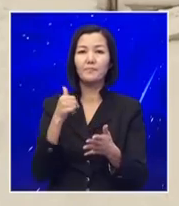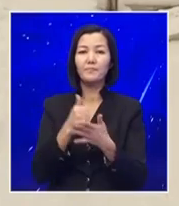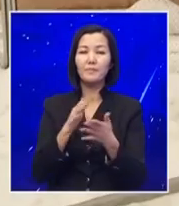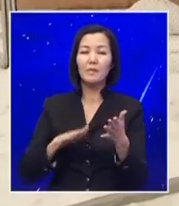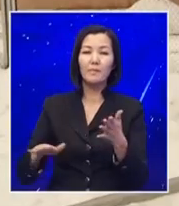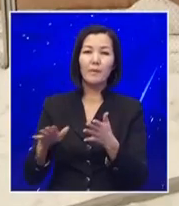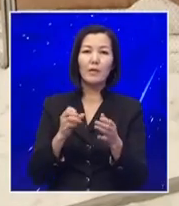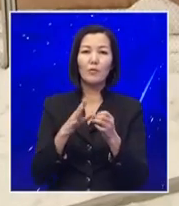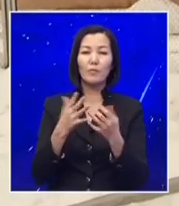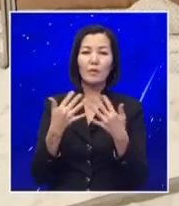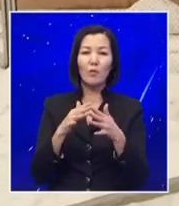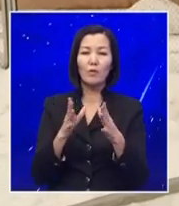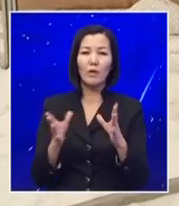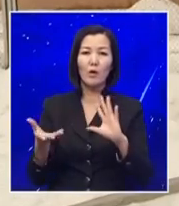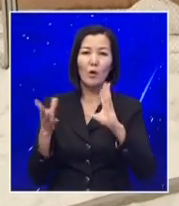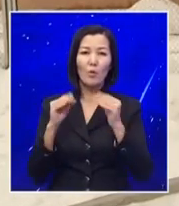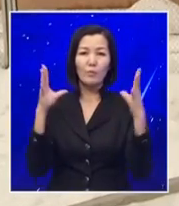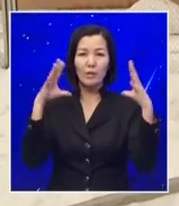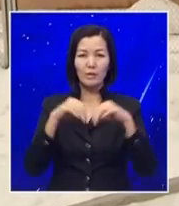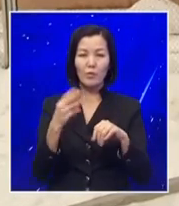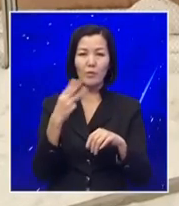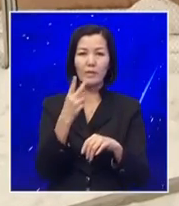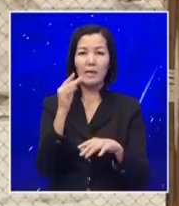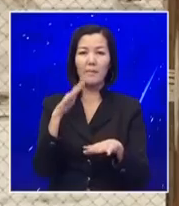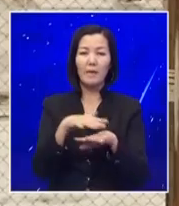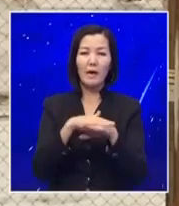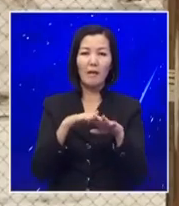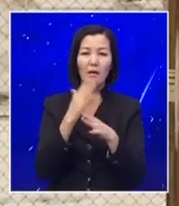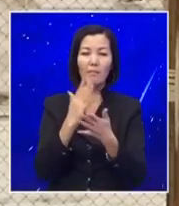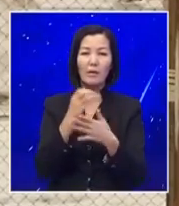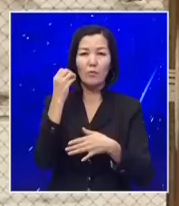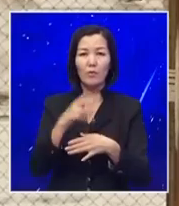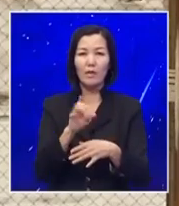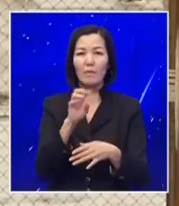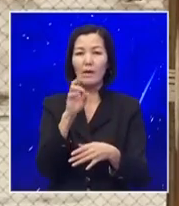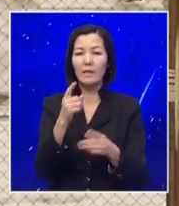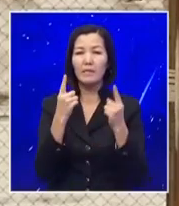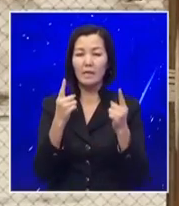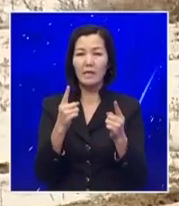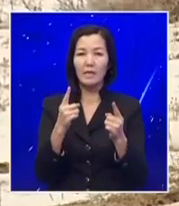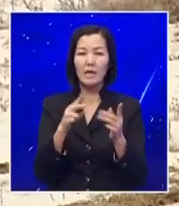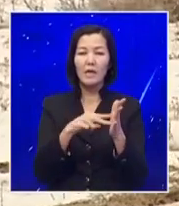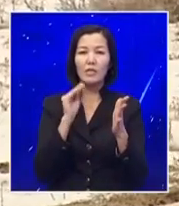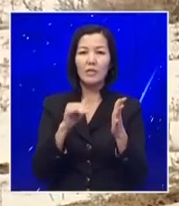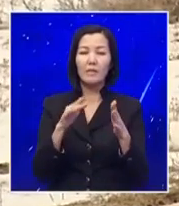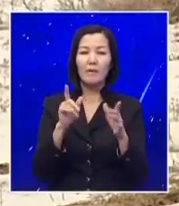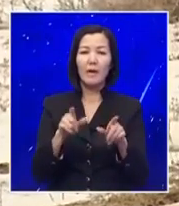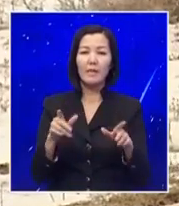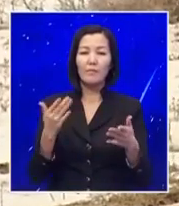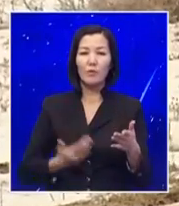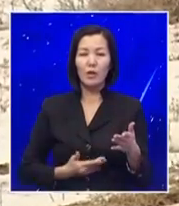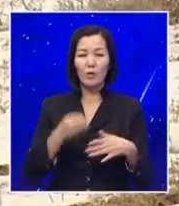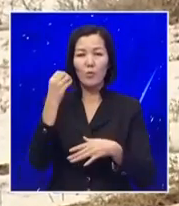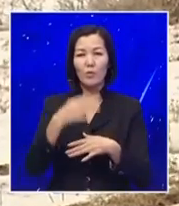мекен, 15 ауылдық округтен тұрады. Тұрғындар 32 мыңнан асады. Аудан орталығы Бақанас, ең ірі округта 7 мыңнан аса тұрғын бар.